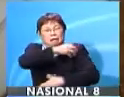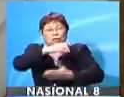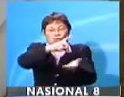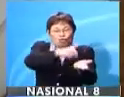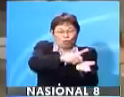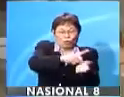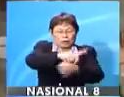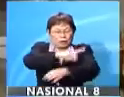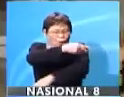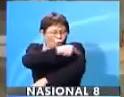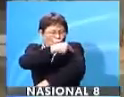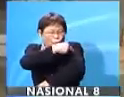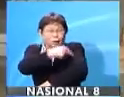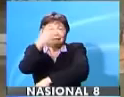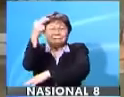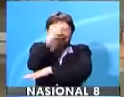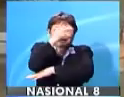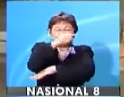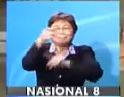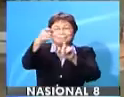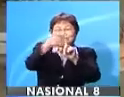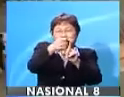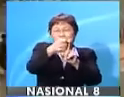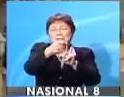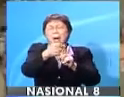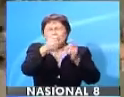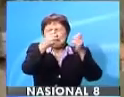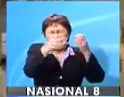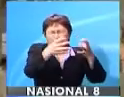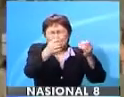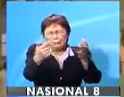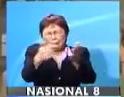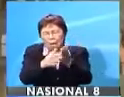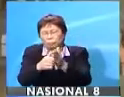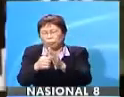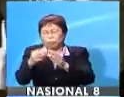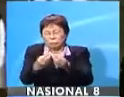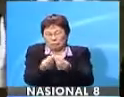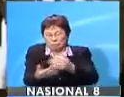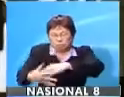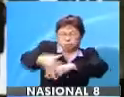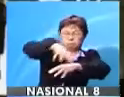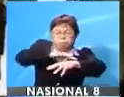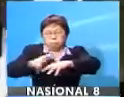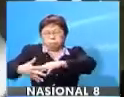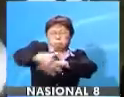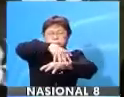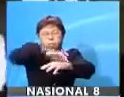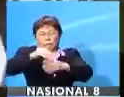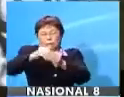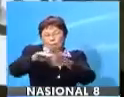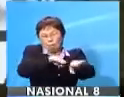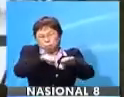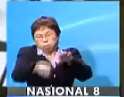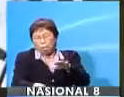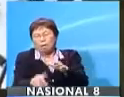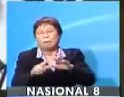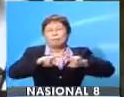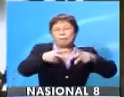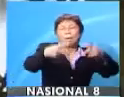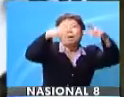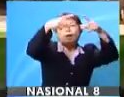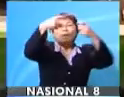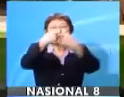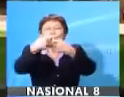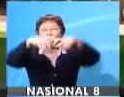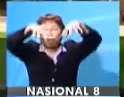kesihatan di hospital milik kerajaan negara itu, dipercayai ramai lagi tertimbus dalam runtuhan. Gempa menyebabkan bekalan elektrik